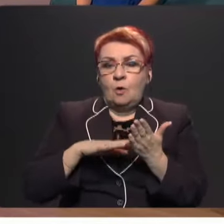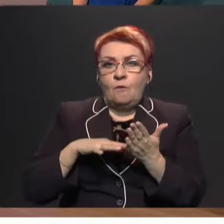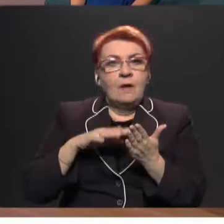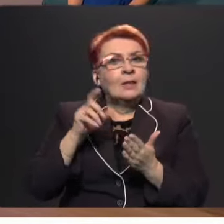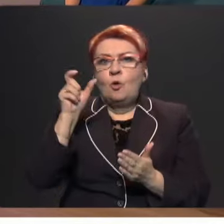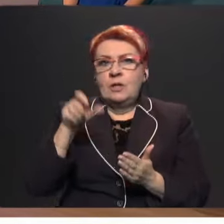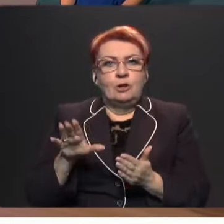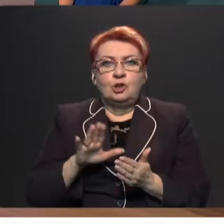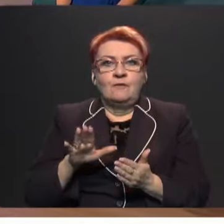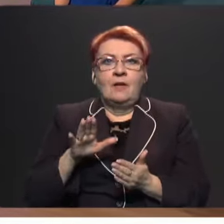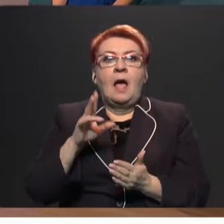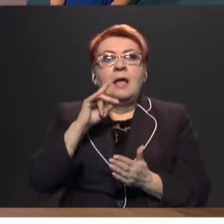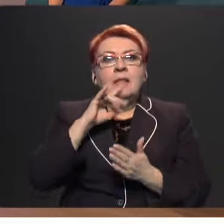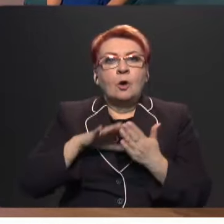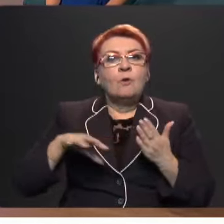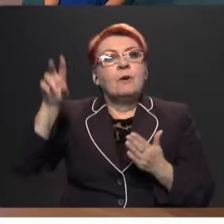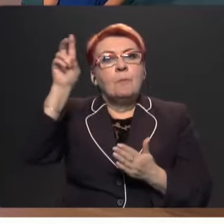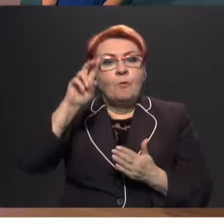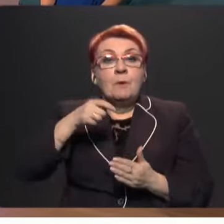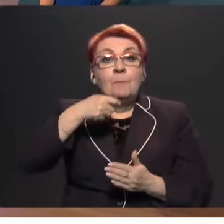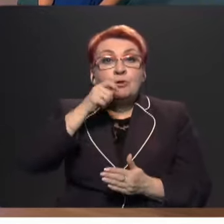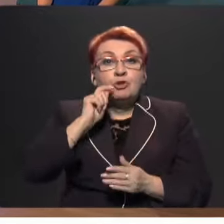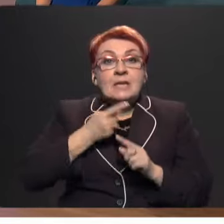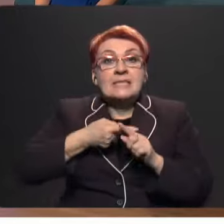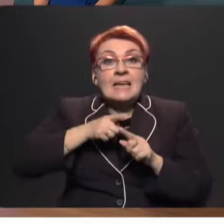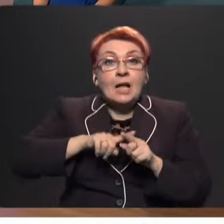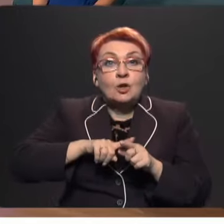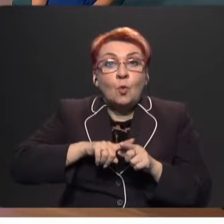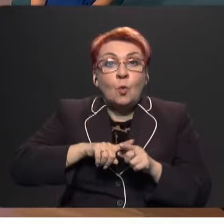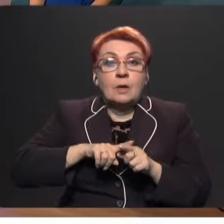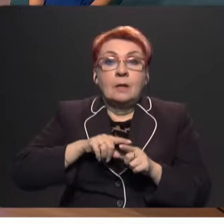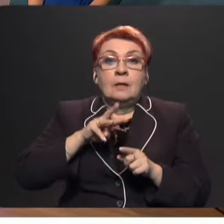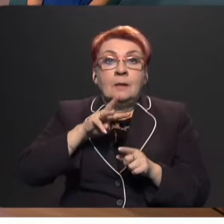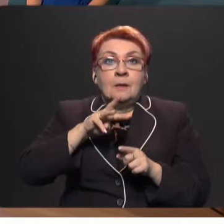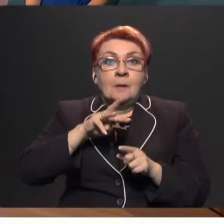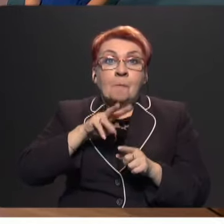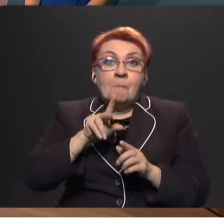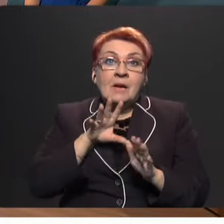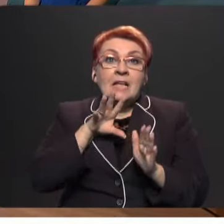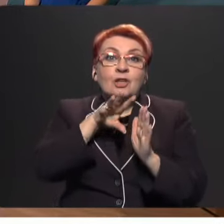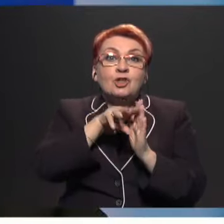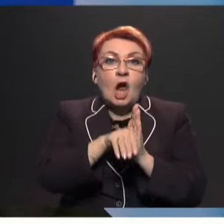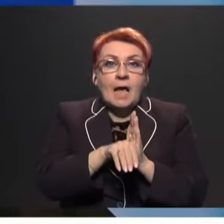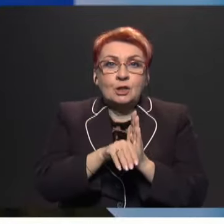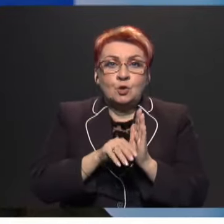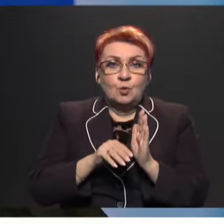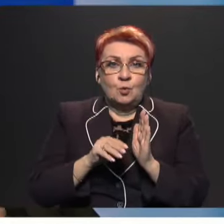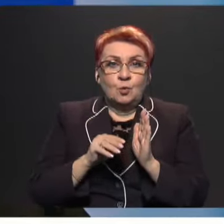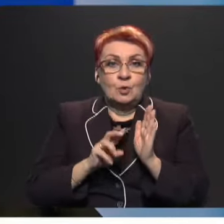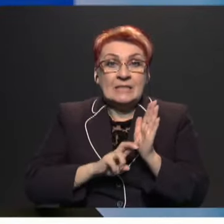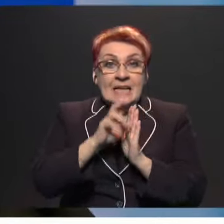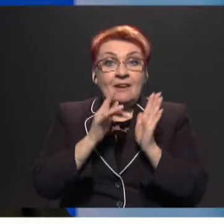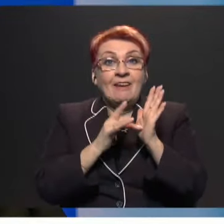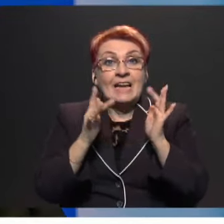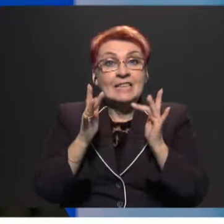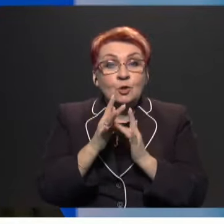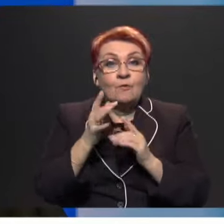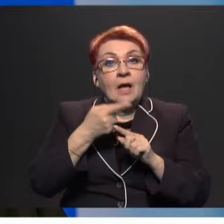крови человека, а на крови Бога, причащаясь которой мы становимся частью Церкви Христовой,